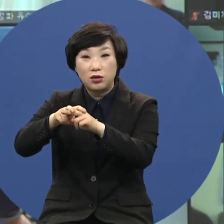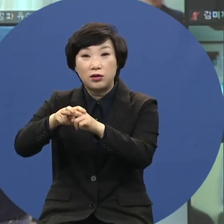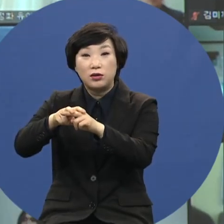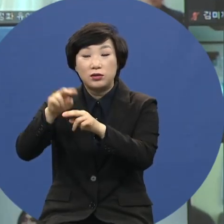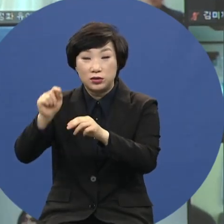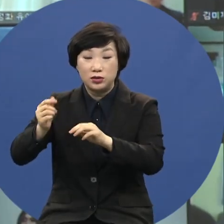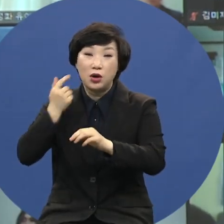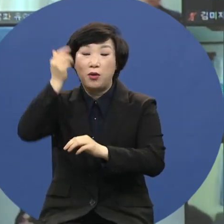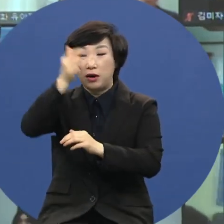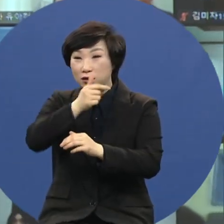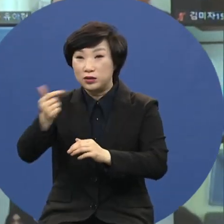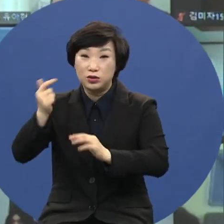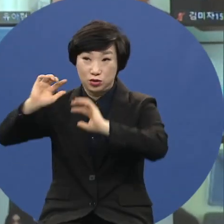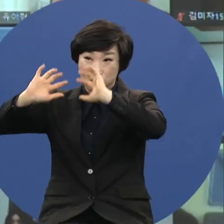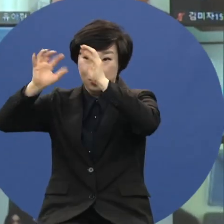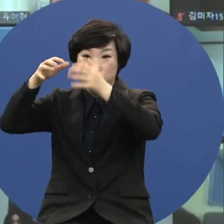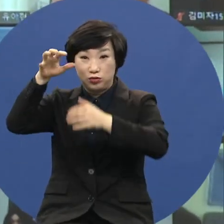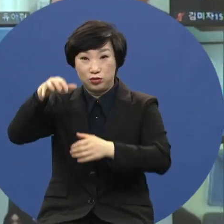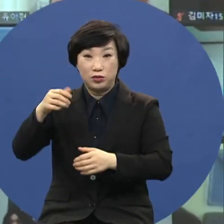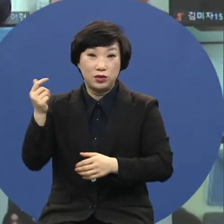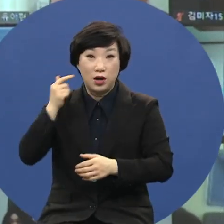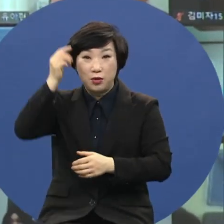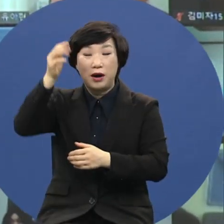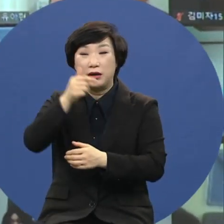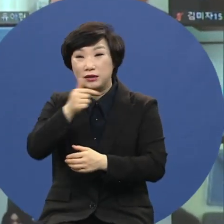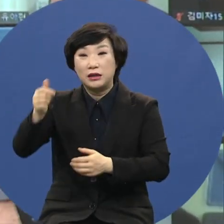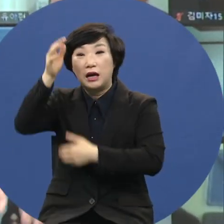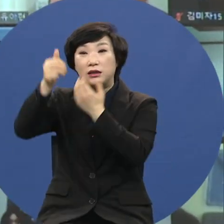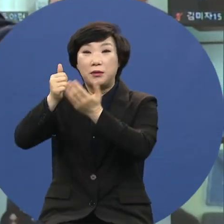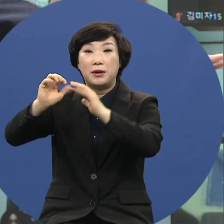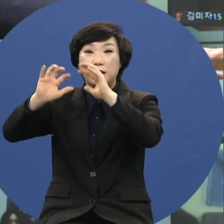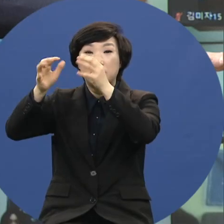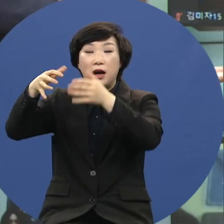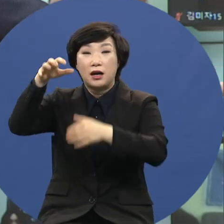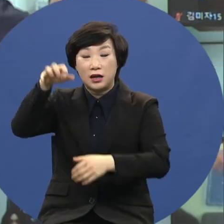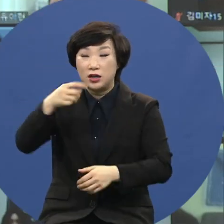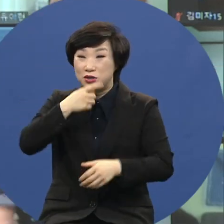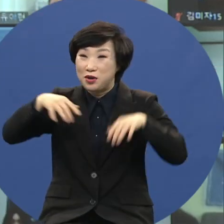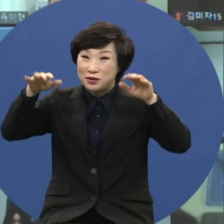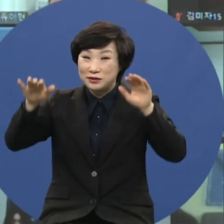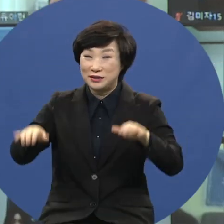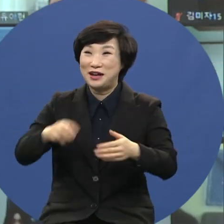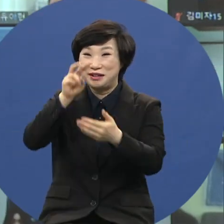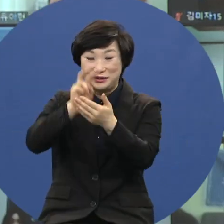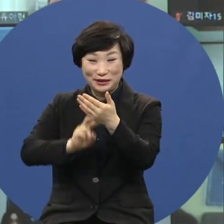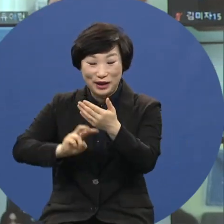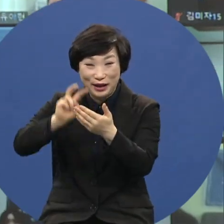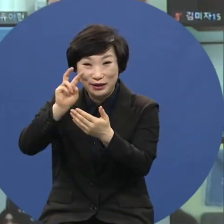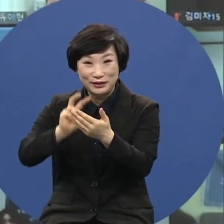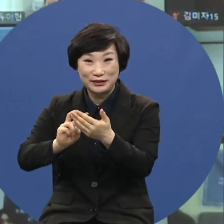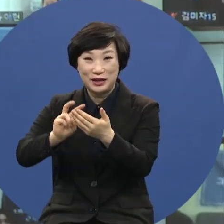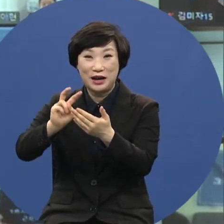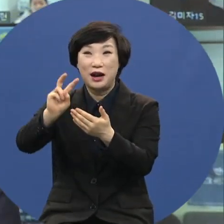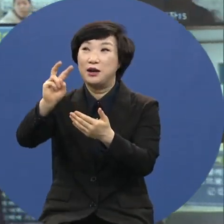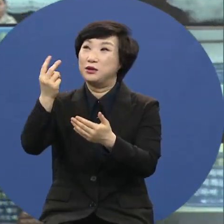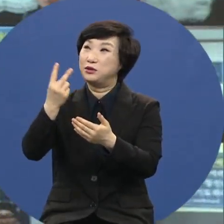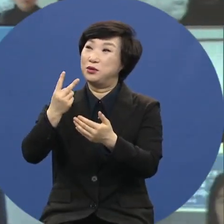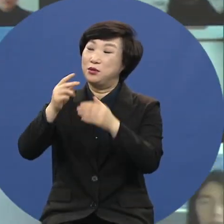영광스러운 천국, 영광스러운 하나님의 나라, 천사들의 찬양과